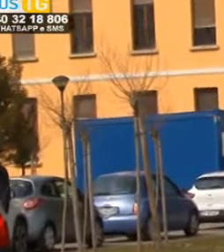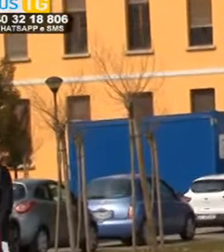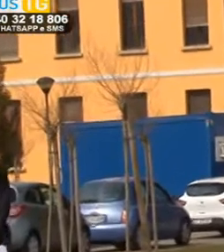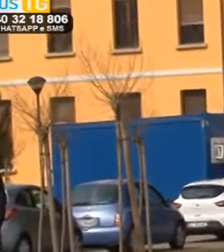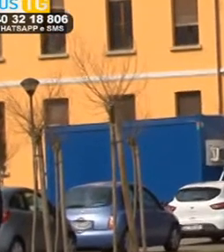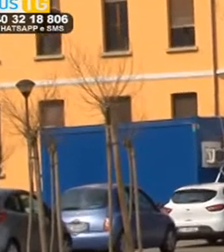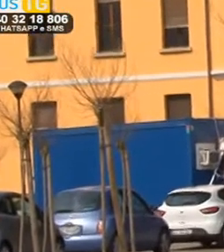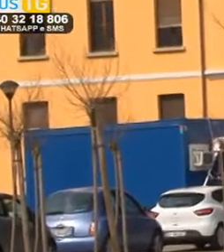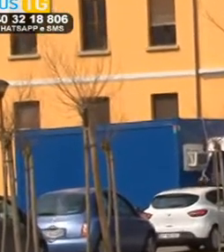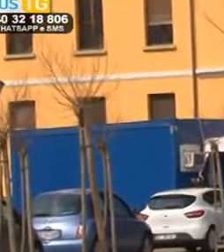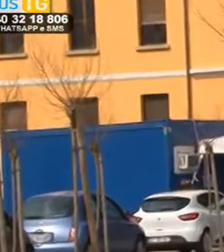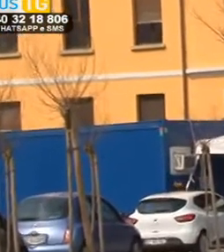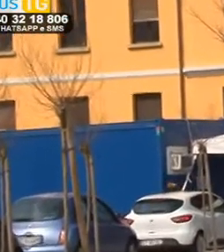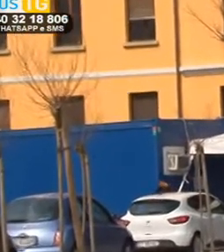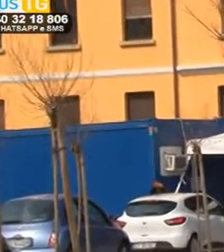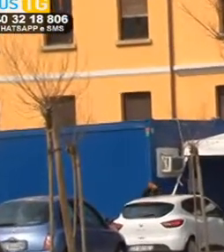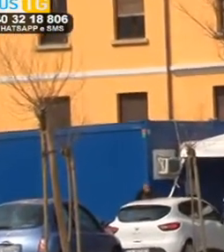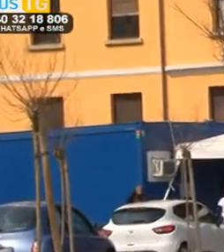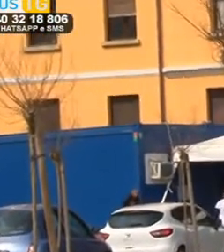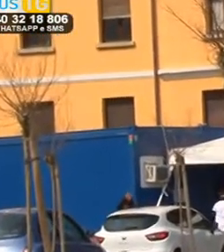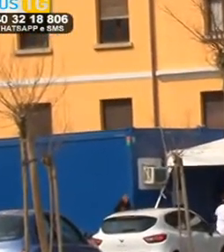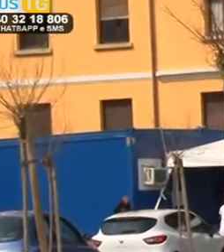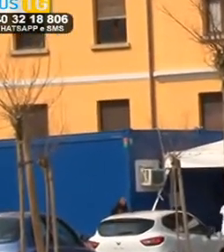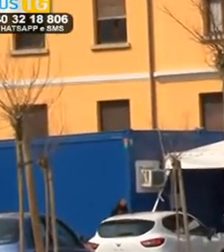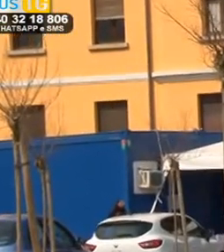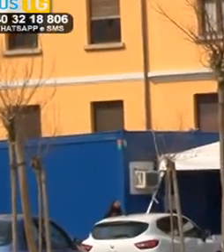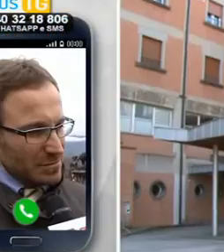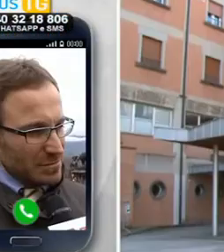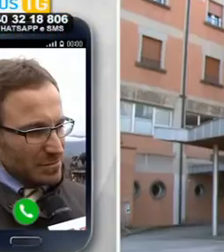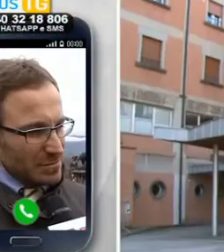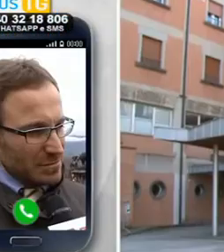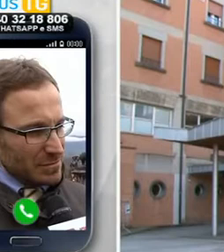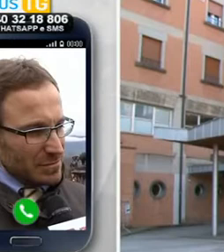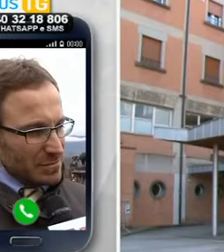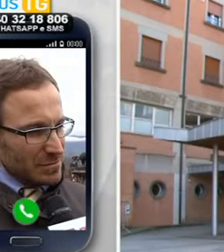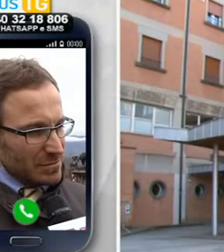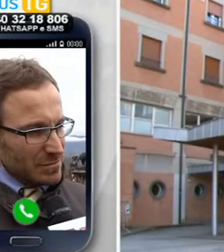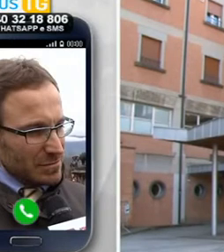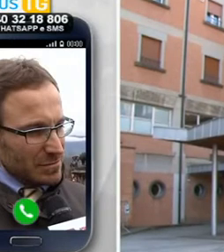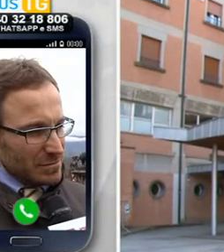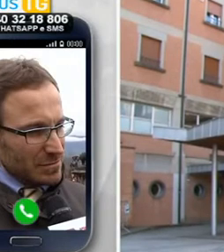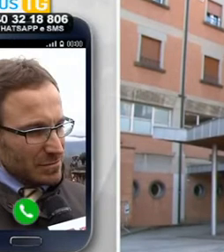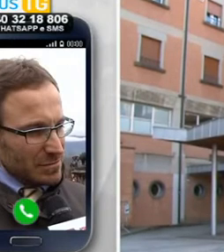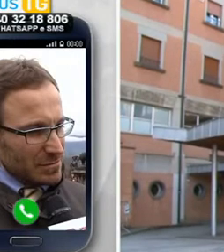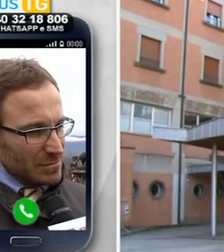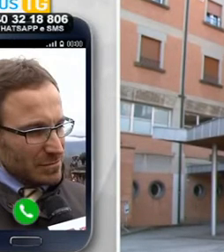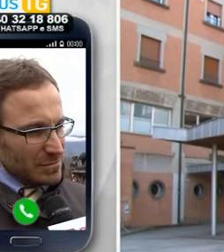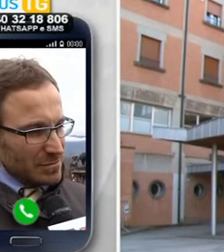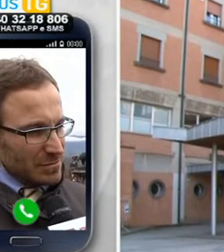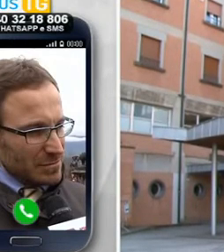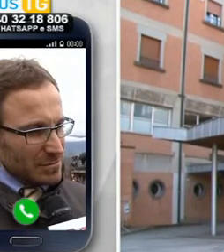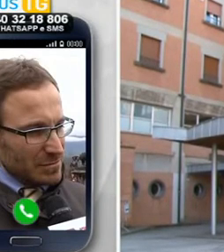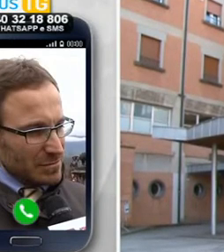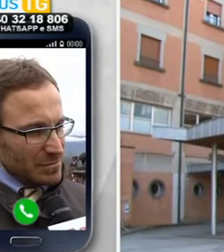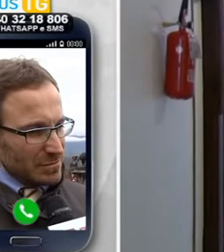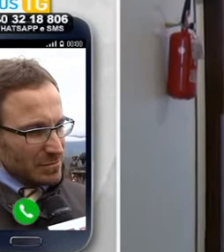che vorrebbero rientrare a Belluno per sottoporsi alla profilassi anti-Covid. Gli AIRE, come ripeto, non figurano nelle anagrafi